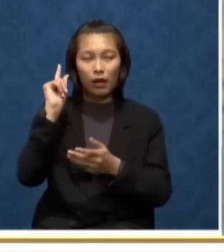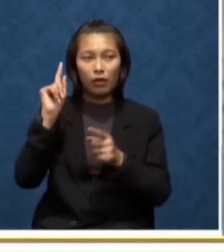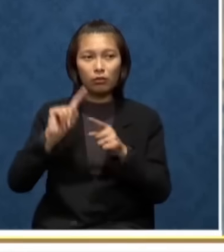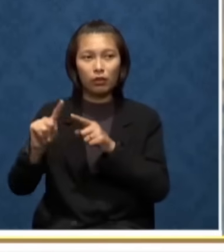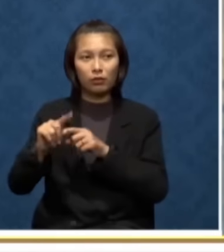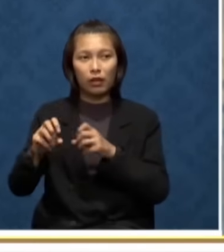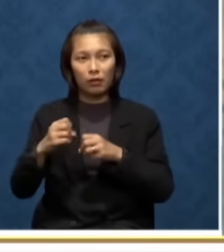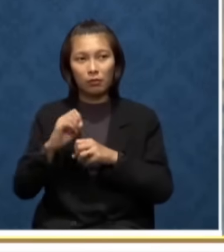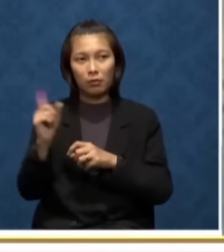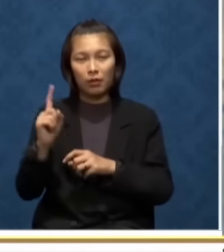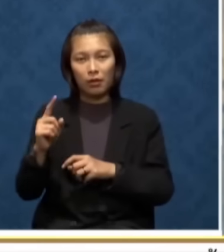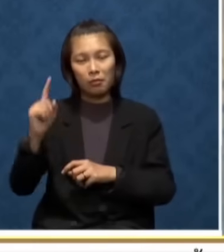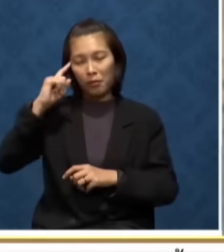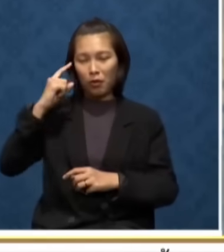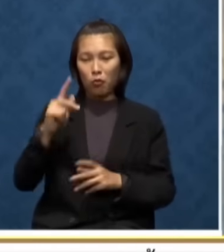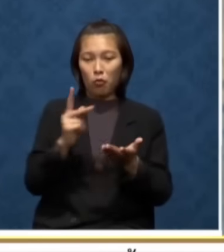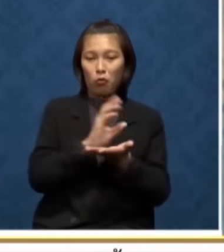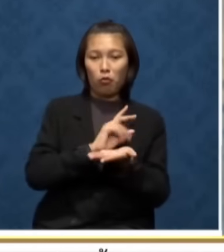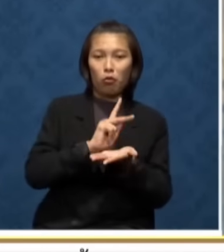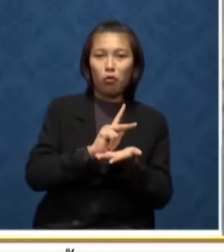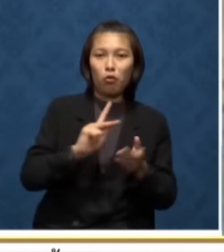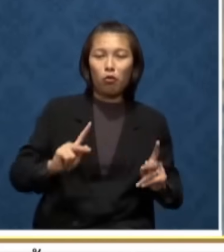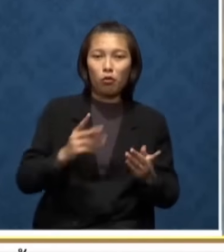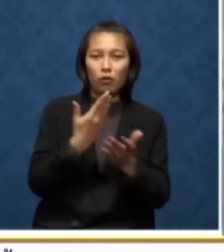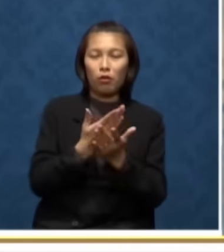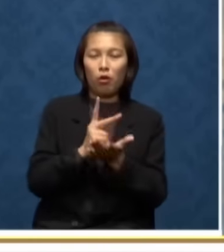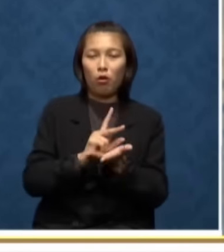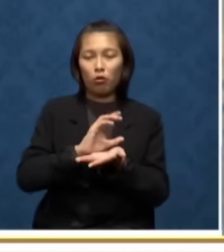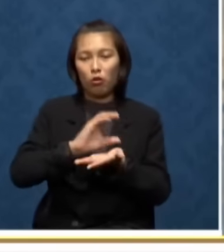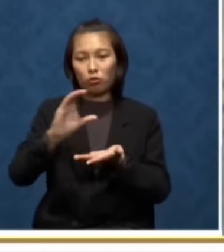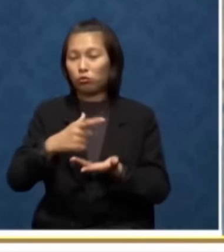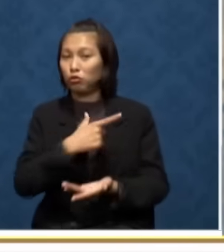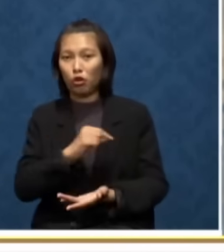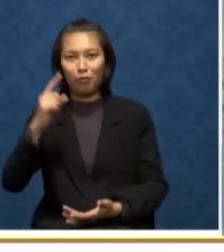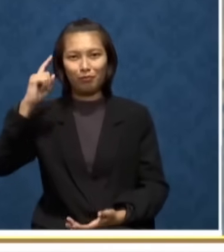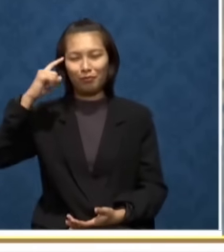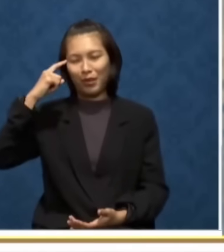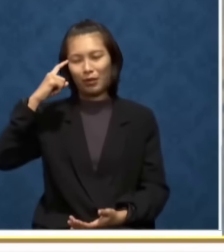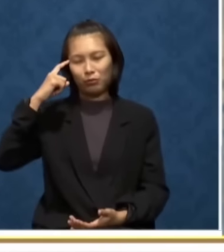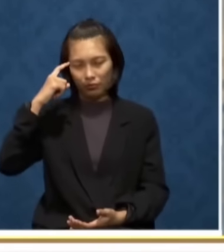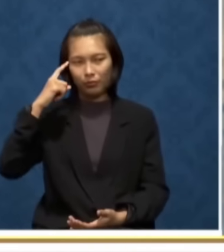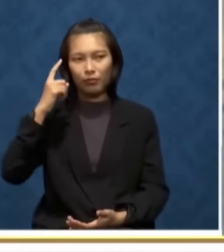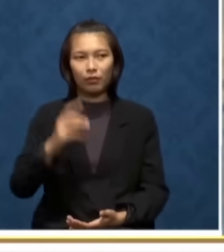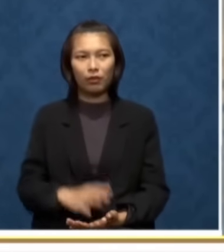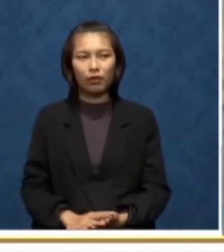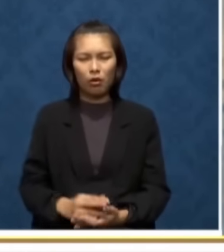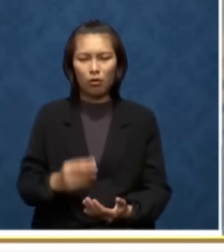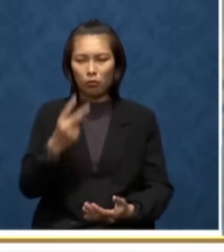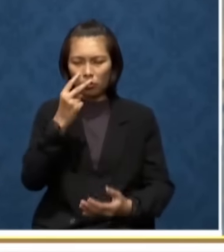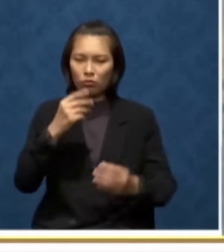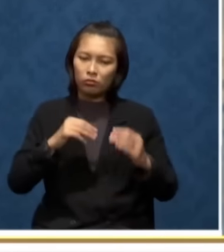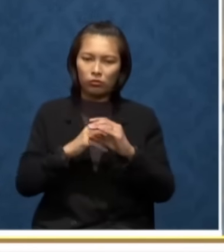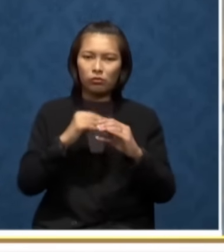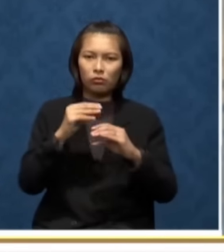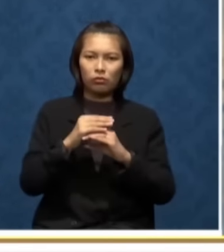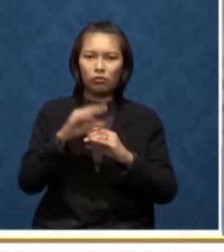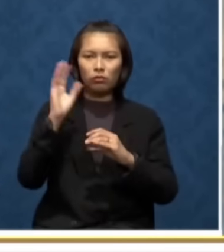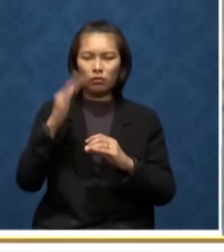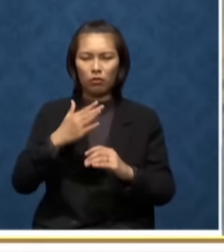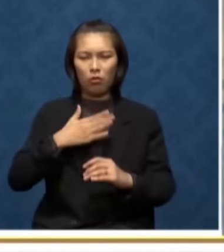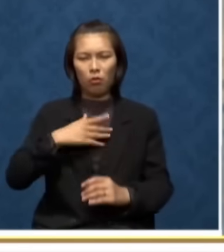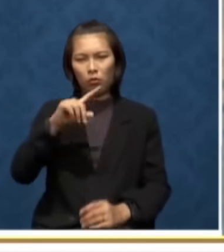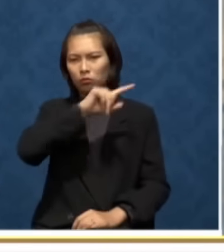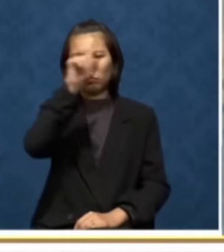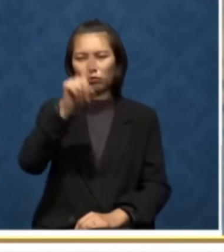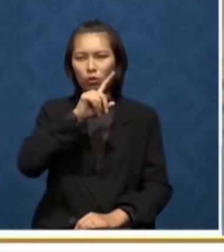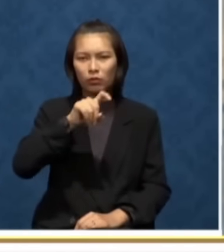แนวทางแบบนี้นะคะก็เลยสนับสนุนช่องนี้พอมาเห็นโครงการนี้ดิฉันถึงต้องตั้งคำ